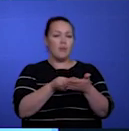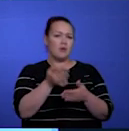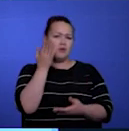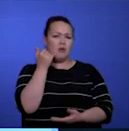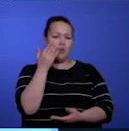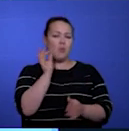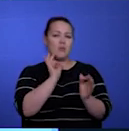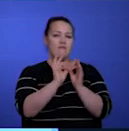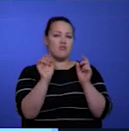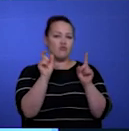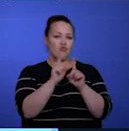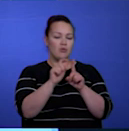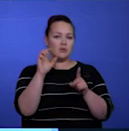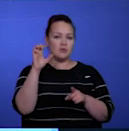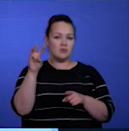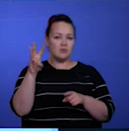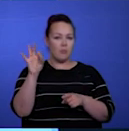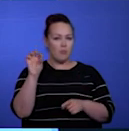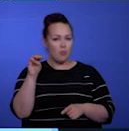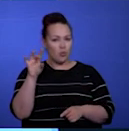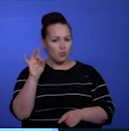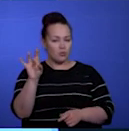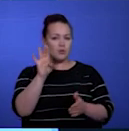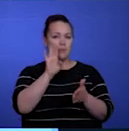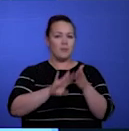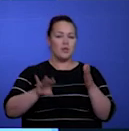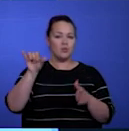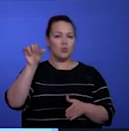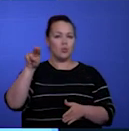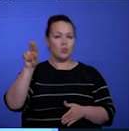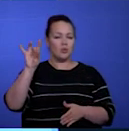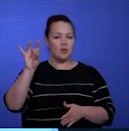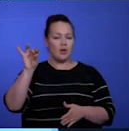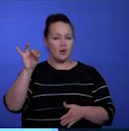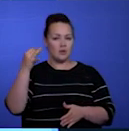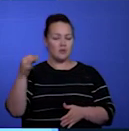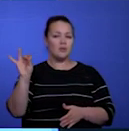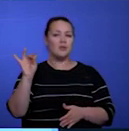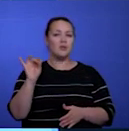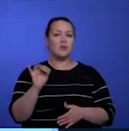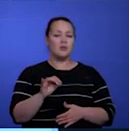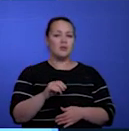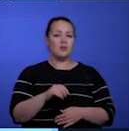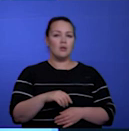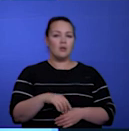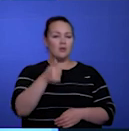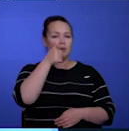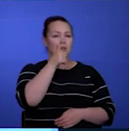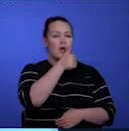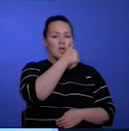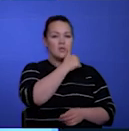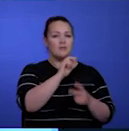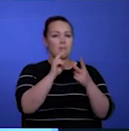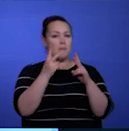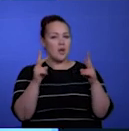проверочное слово смотр безударный гласный о и корень смотр на его таинственную пляску